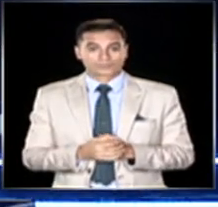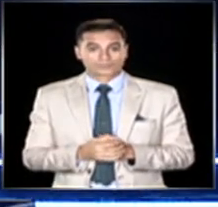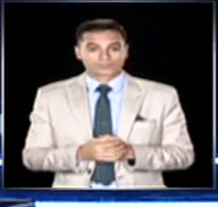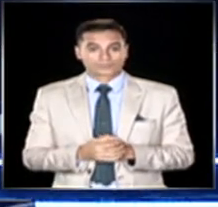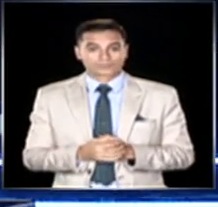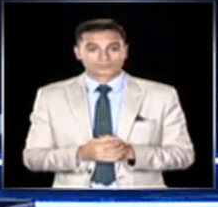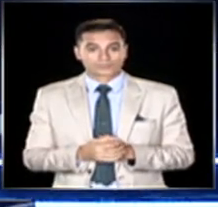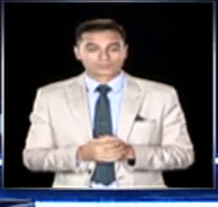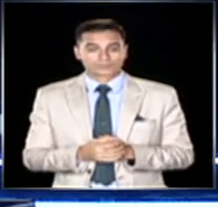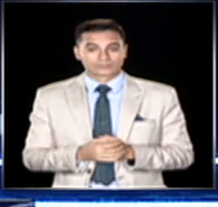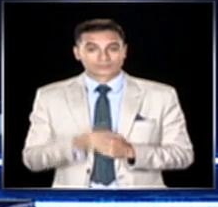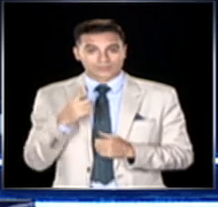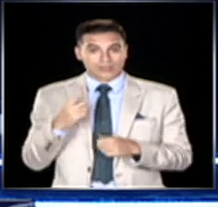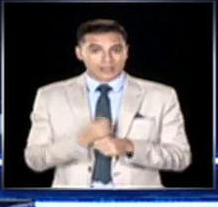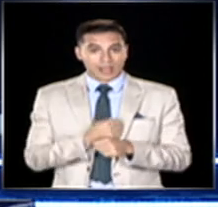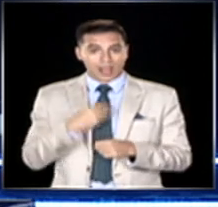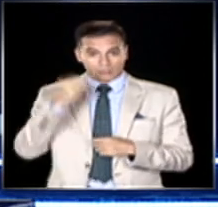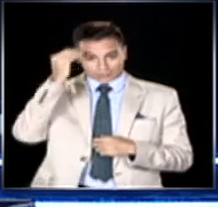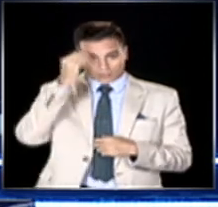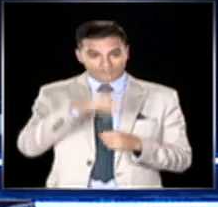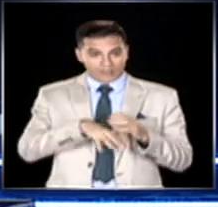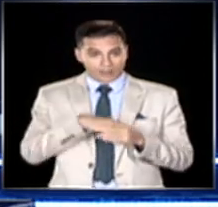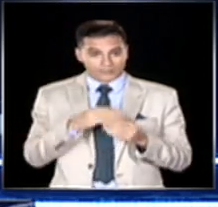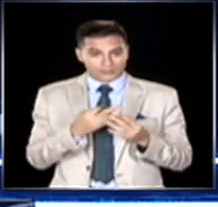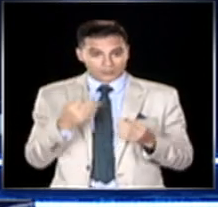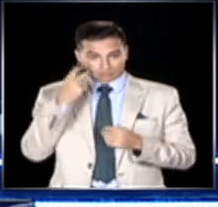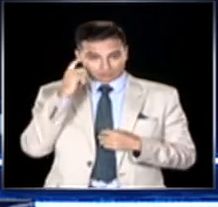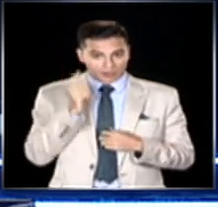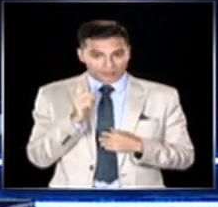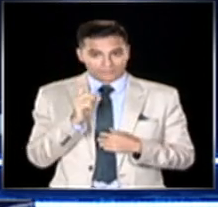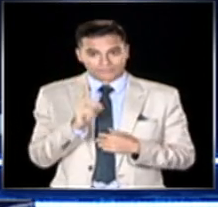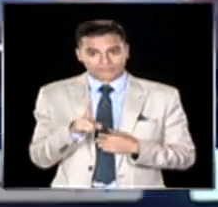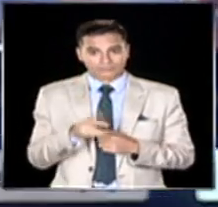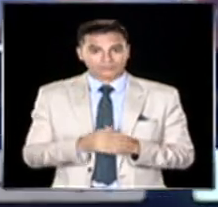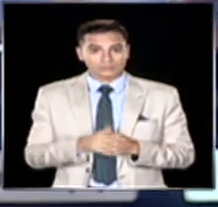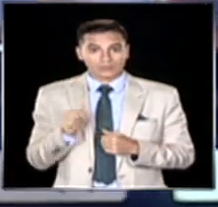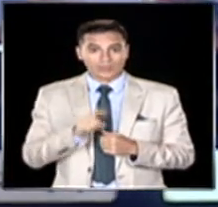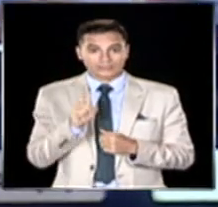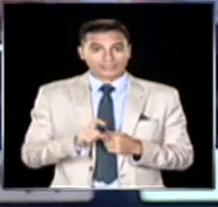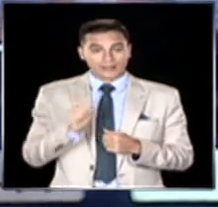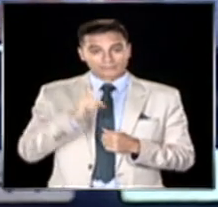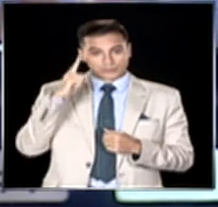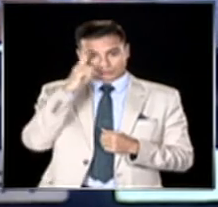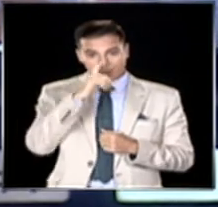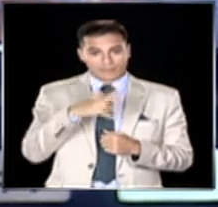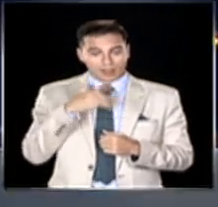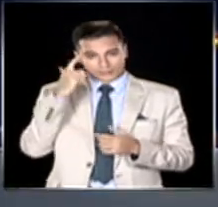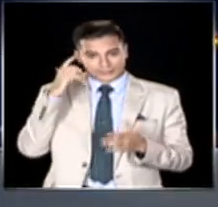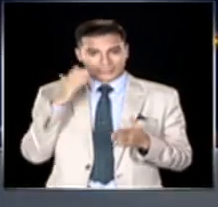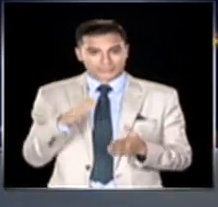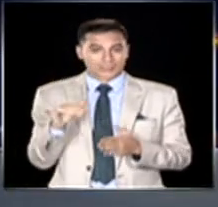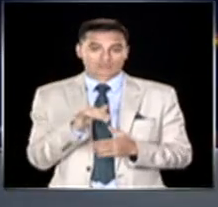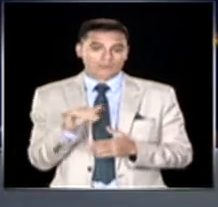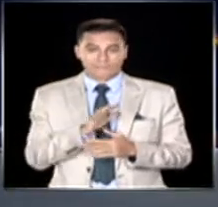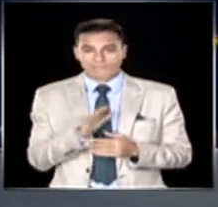ياسا عايز تعرف ايه اللي حصل؟ لا مفاجأة. مش عايز تعرف. لا مفاجأة. الأسئلة مش صعبة، عايزة تركيز مش